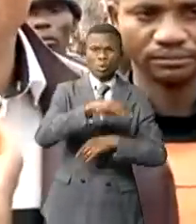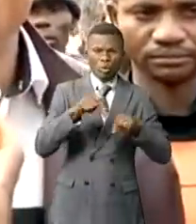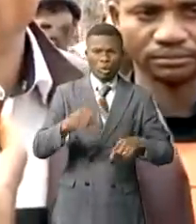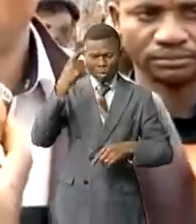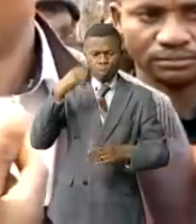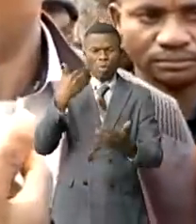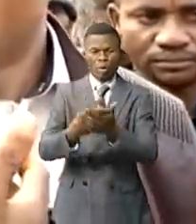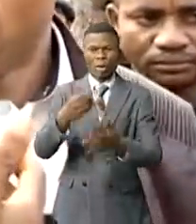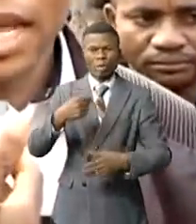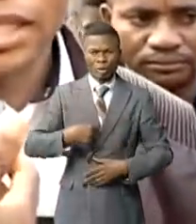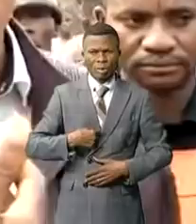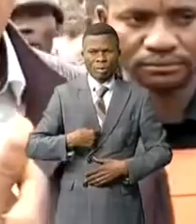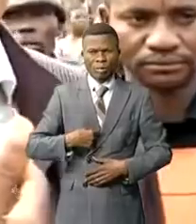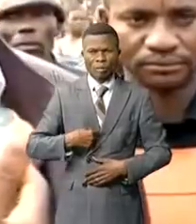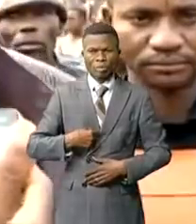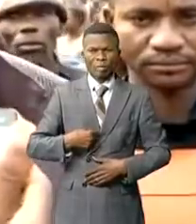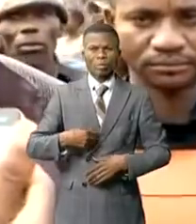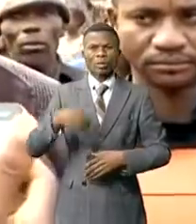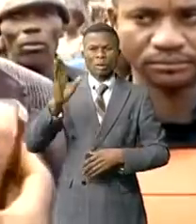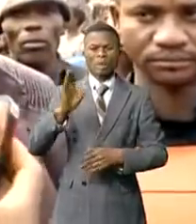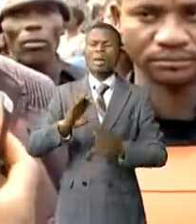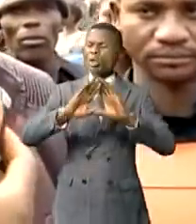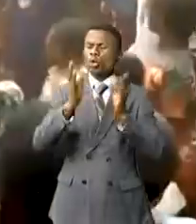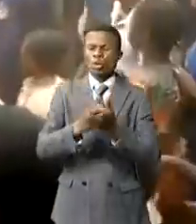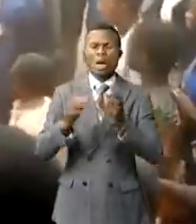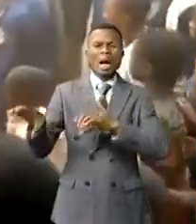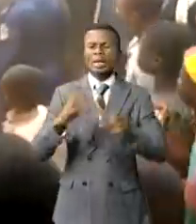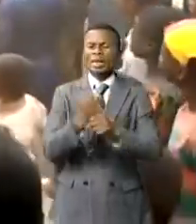mon arrivée, la cité a été pratiquement paralysée.